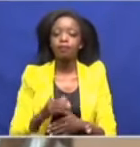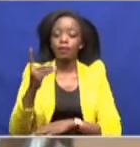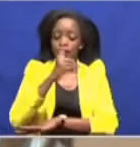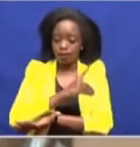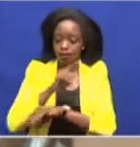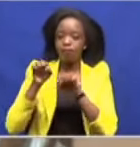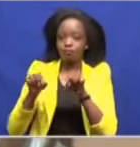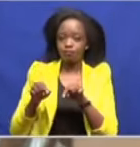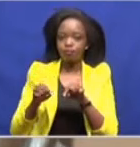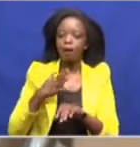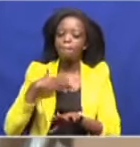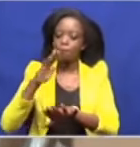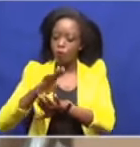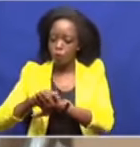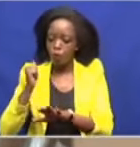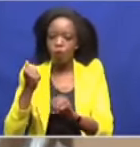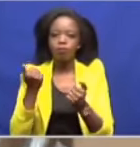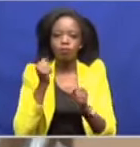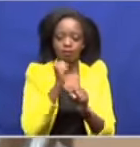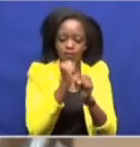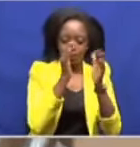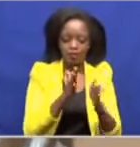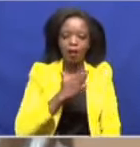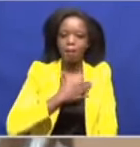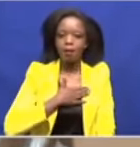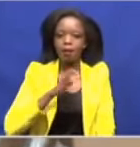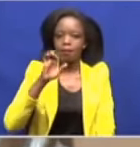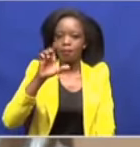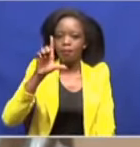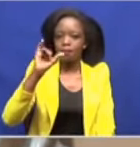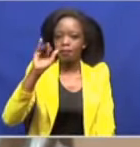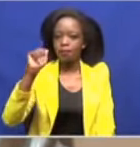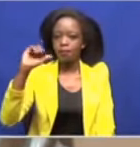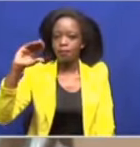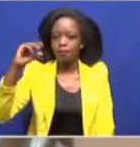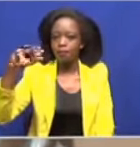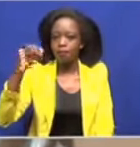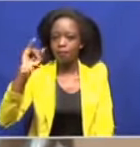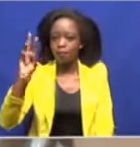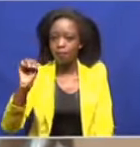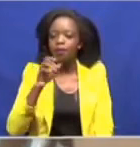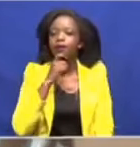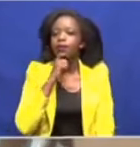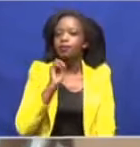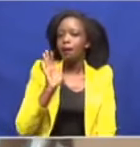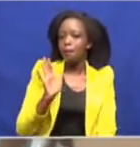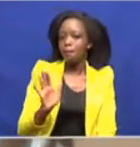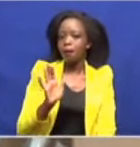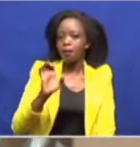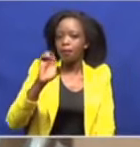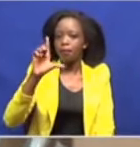ile nitamwita mtumishi wangu Eliakim mwana wa Hilkia.